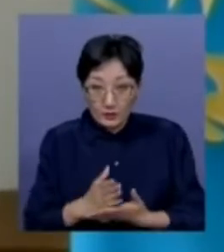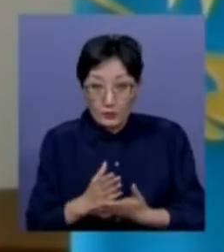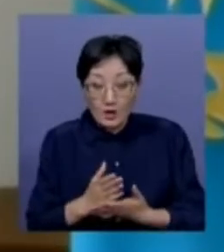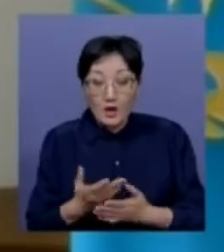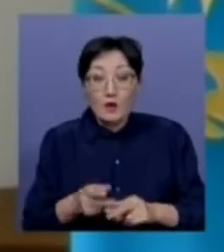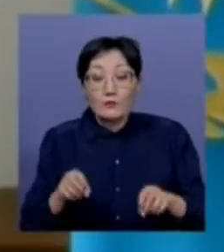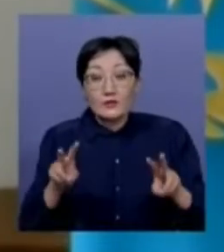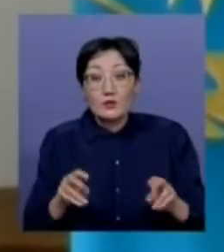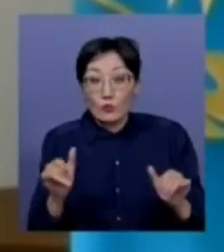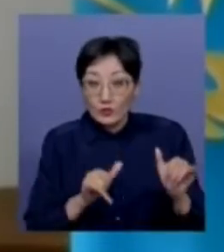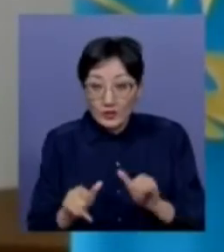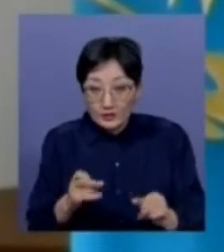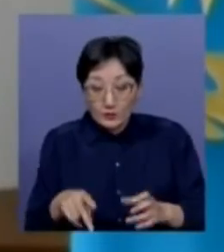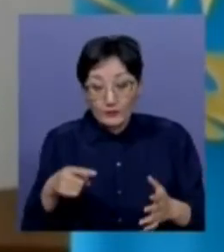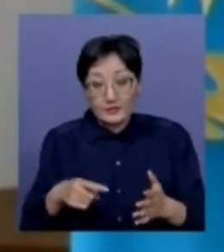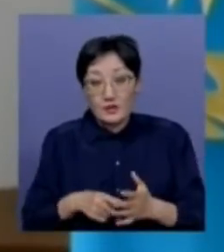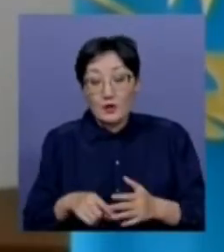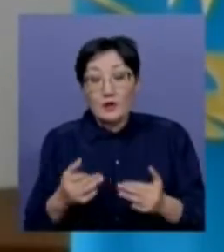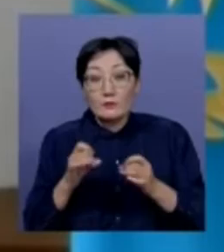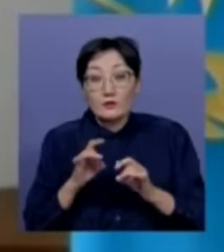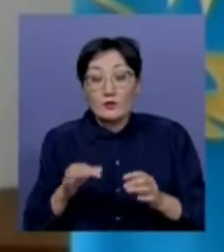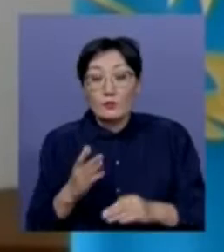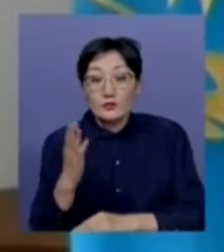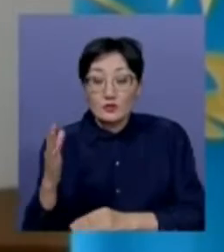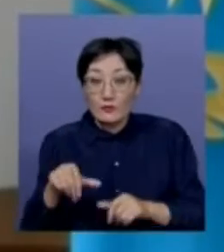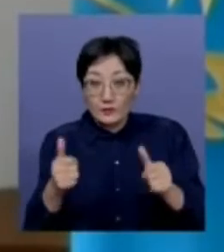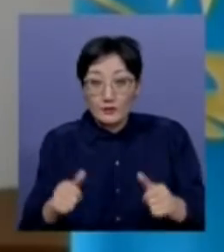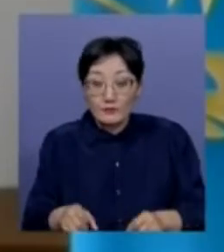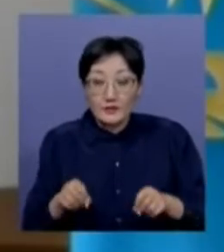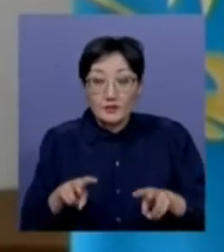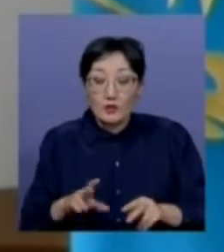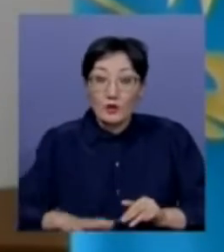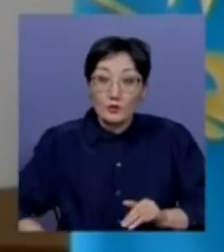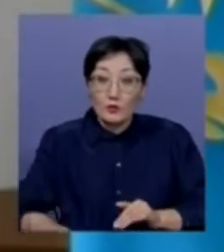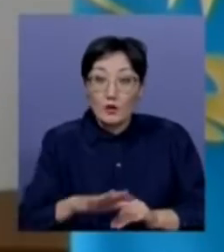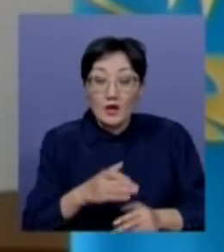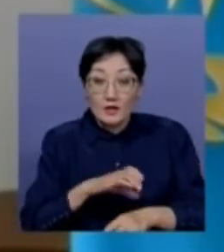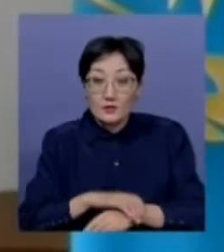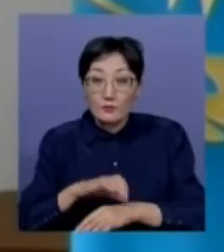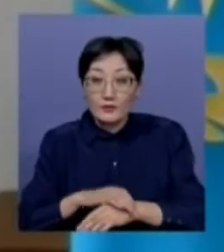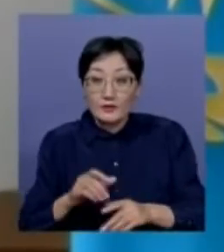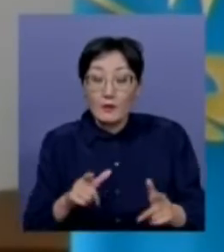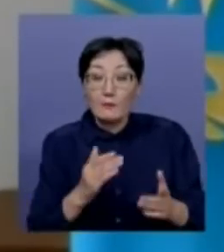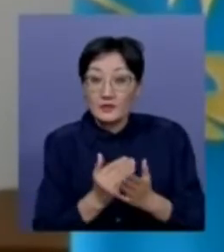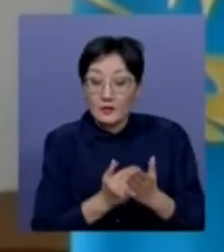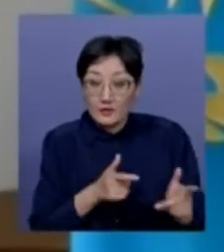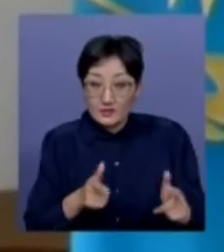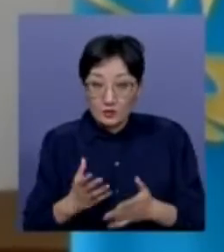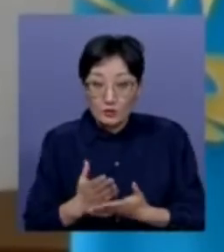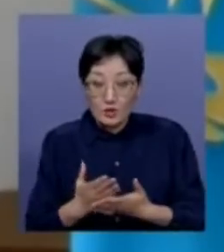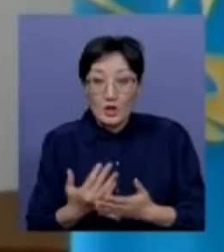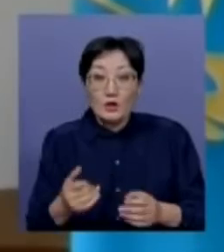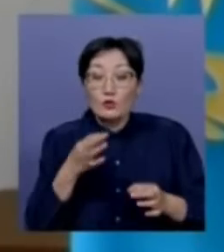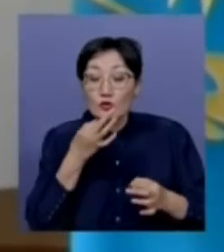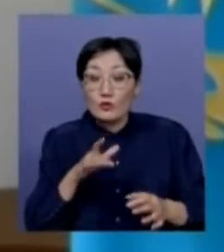үшін арнайы күтім керек. Мегаполисте белгілі бір ағаш түрін егу үшін арнайы аймақтарды анықтап стратегия әзірлеп жатырмыз. Себебі олар